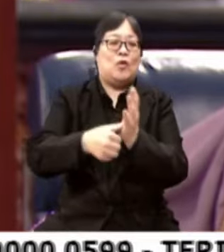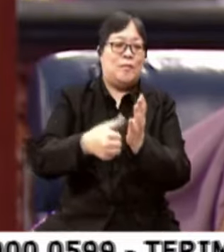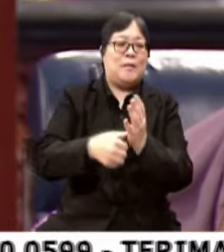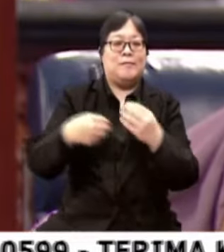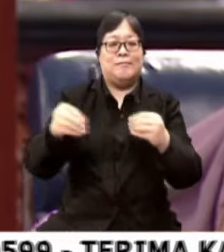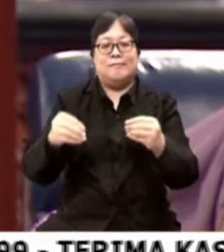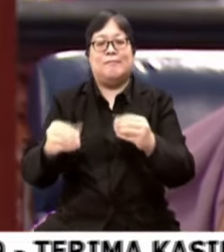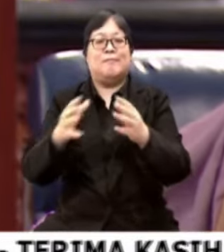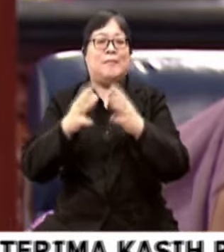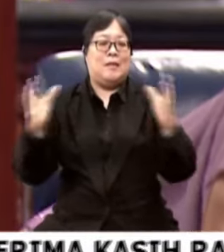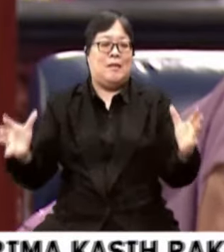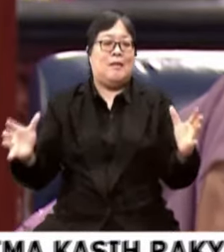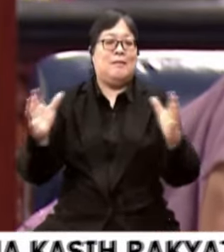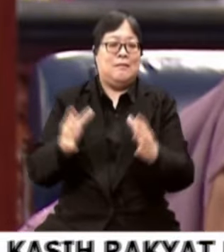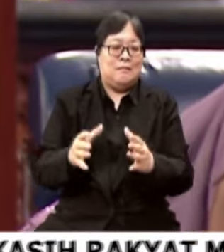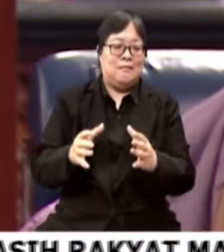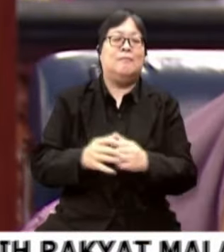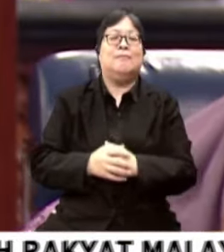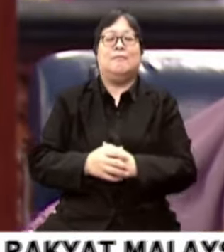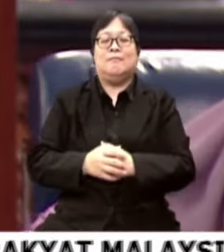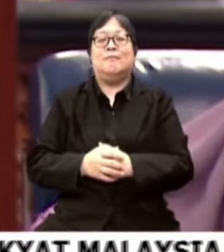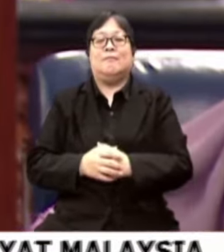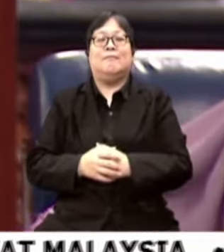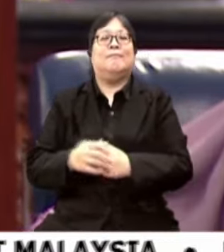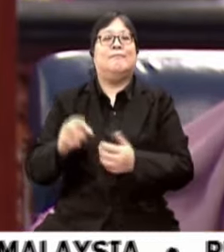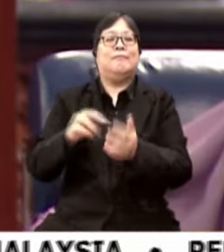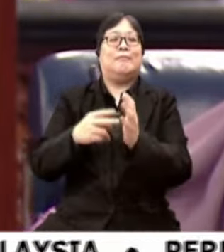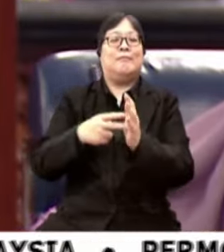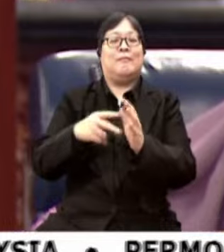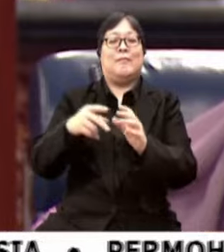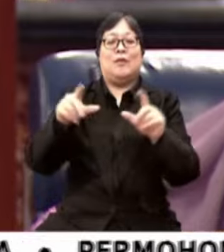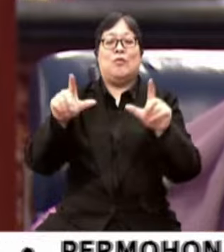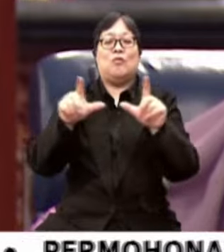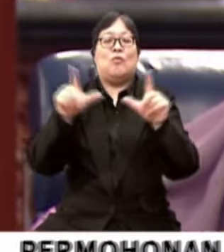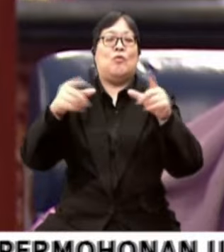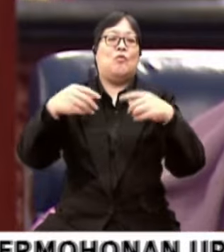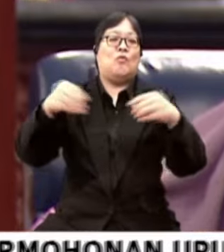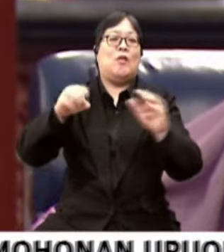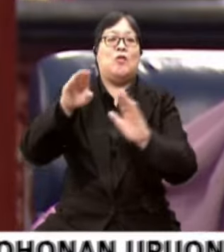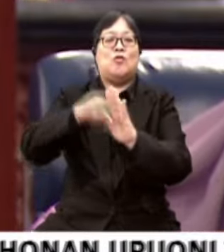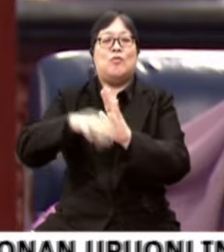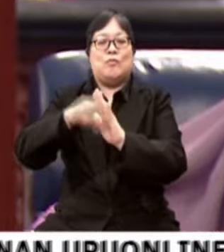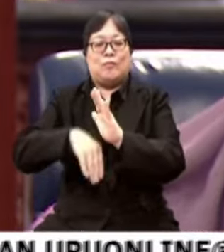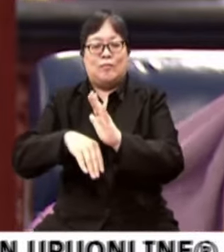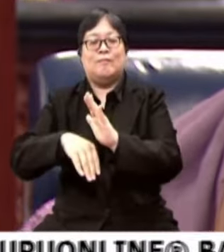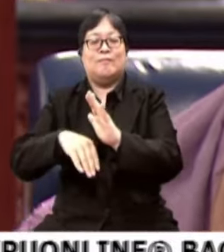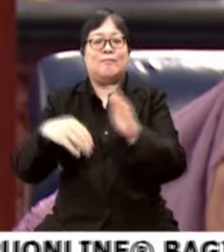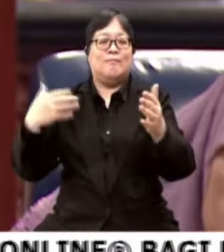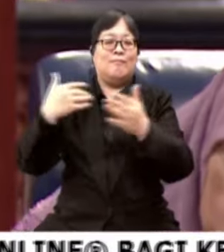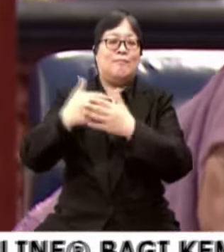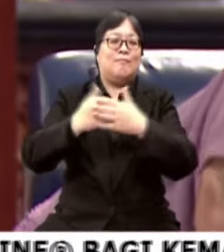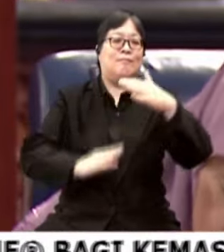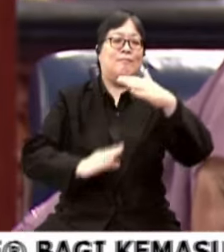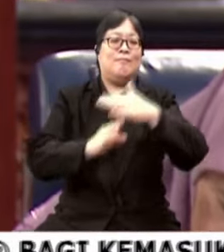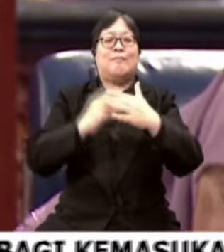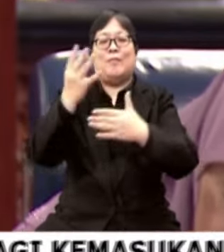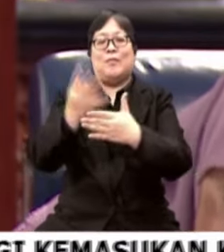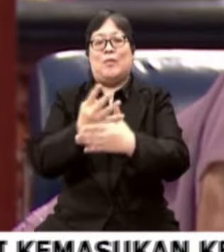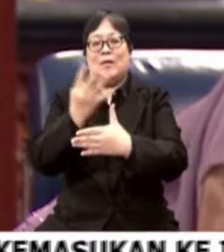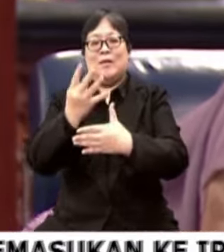besar dan Pasar Raya ya Di mana kita memberi notice jualan murah bagi jualan Rahmah sehingga maksimum 4 bulan